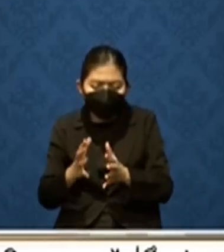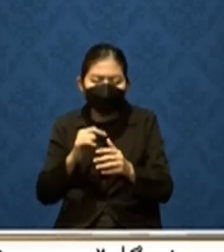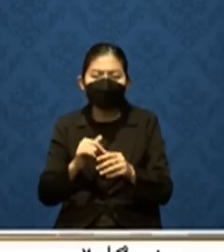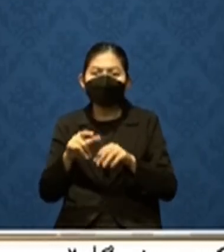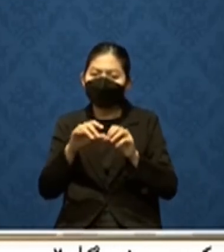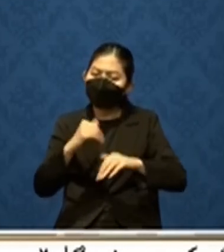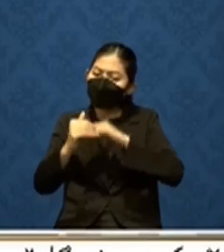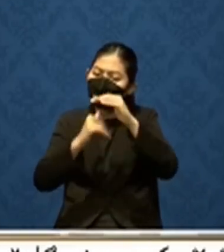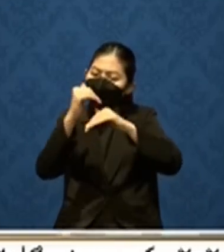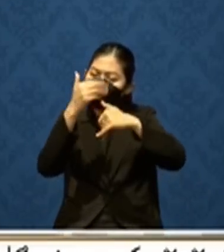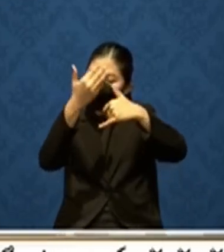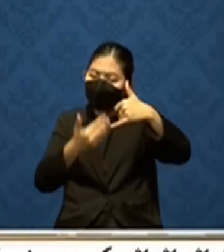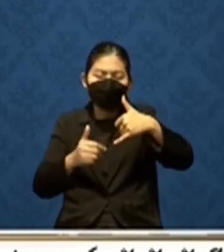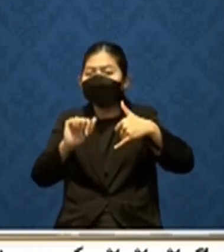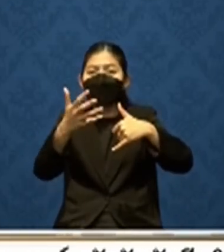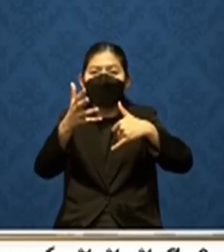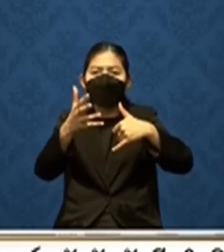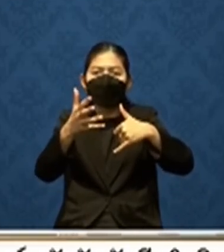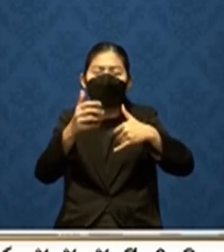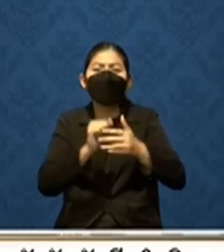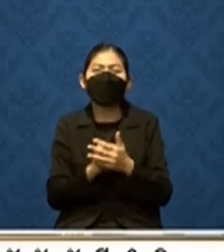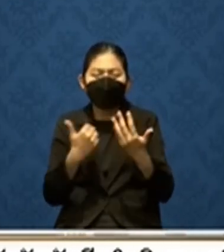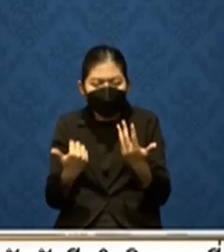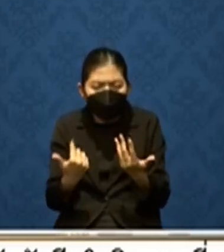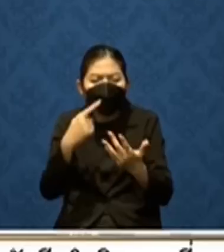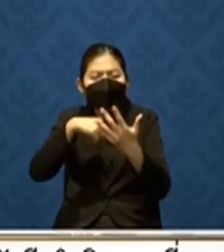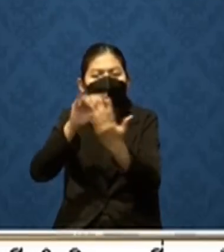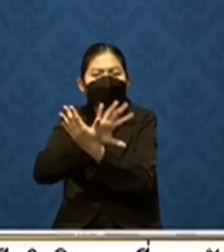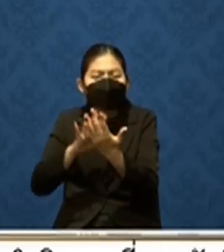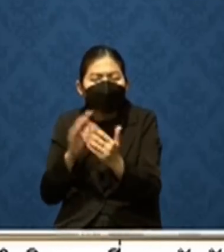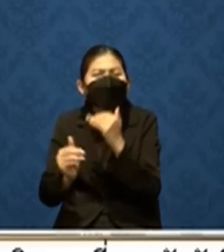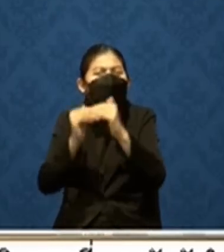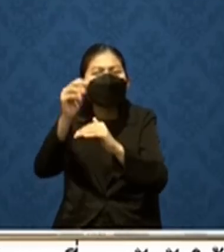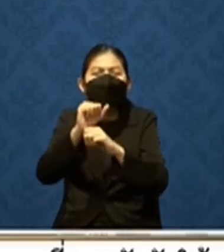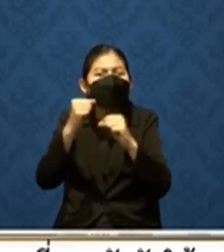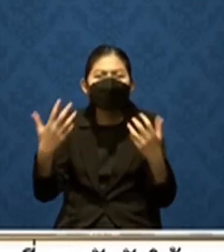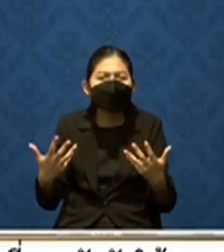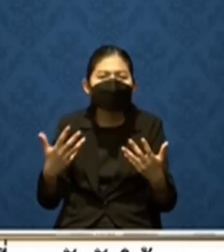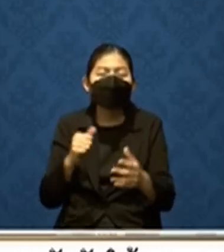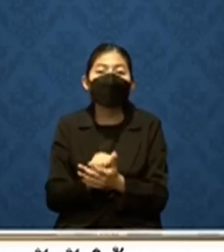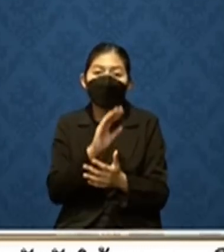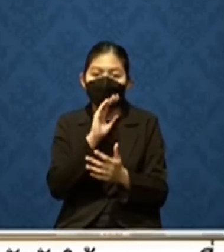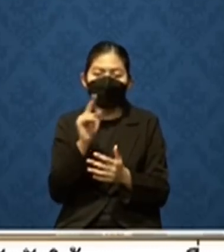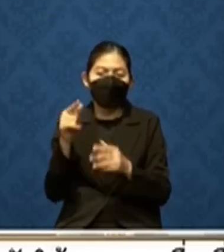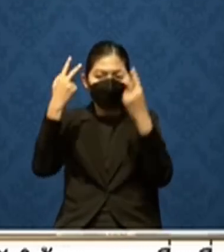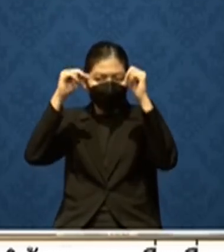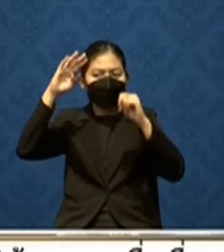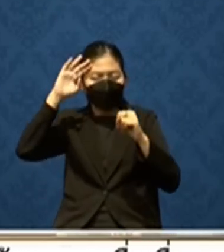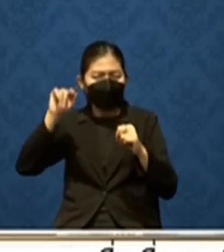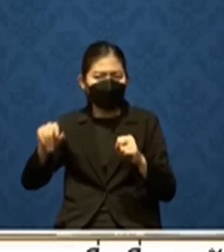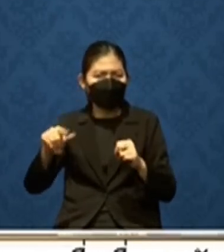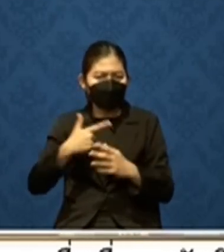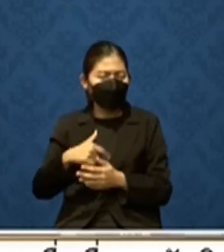ไม่ได้รับการพัฒนานี่ครับแล้วบ้านเมืองมันจะมีอนาคตได้อย่างไรธรรมทานถ้าเราปล่อยให้บุคคลวันนี้